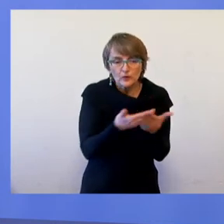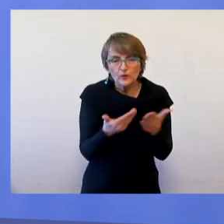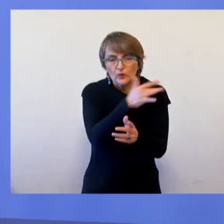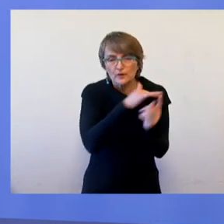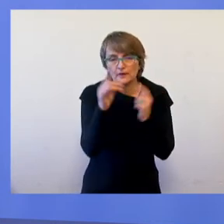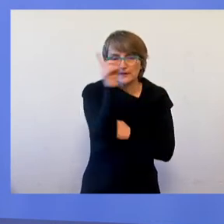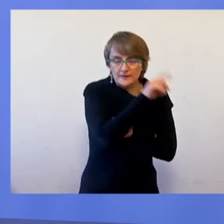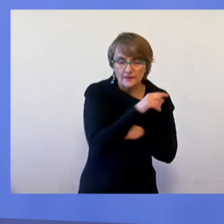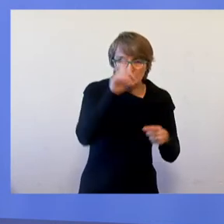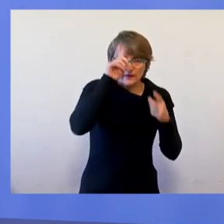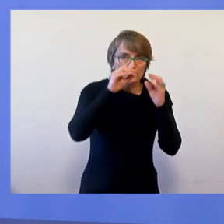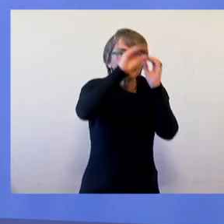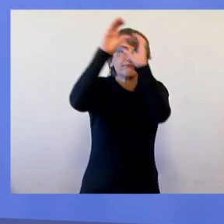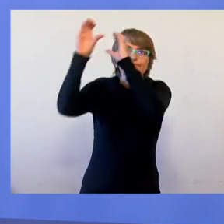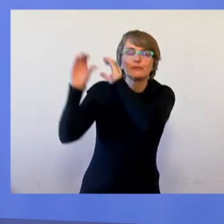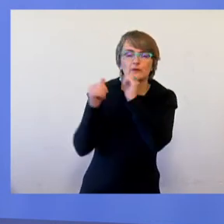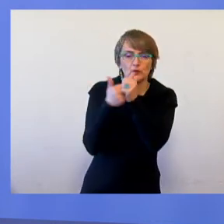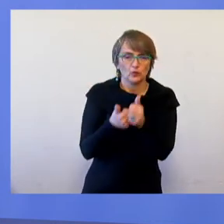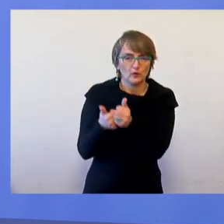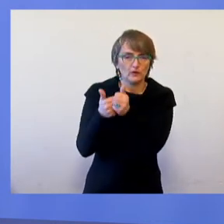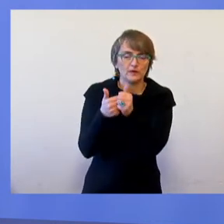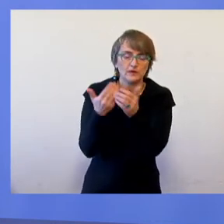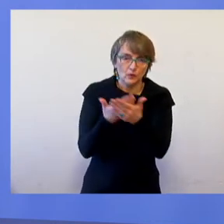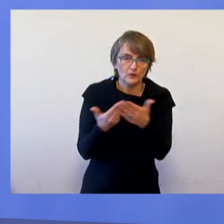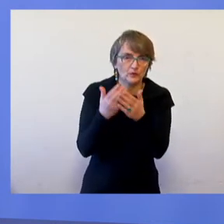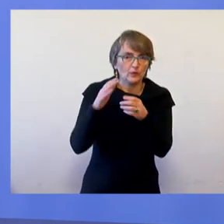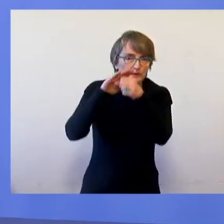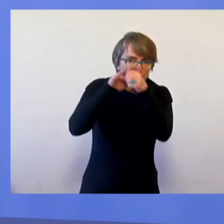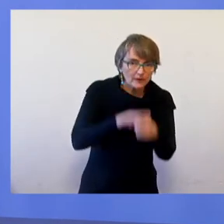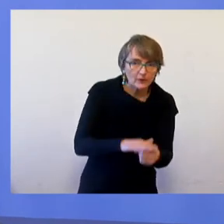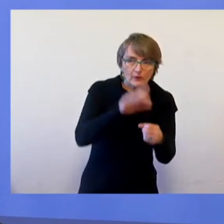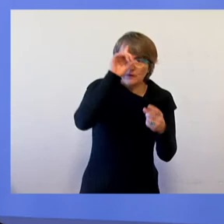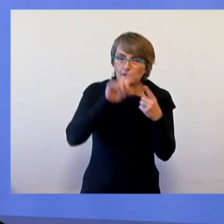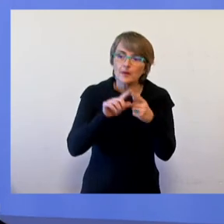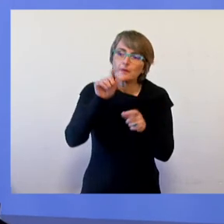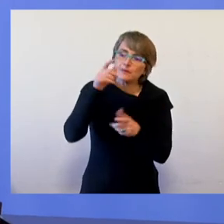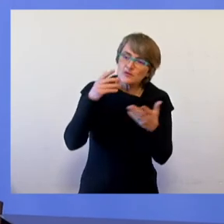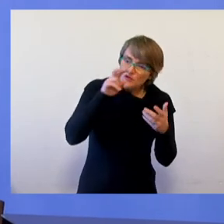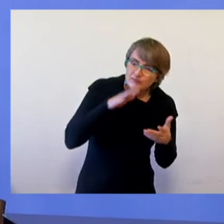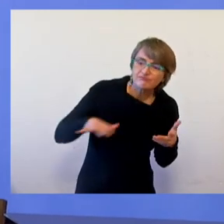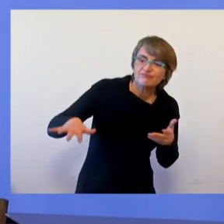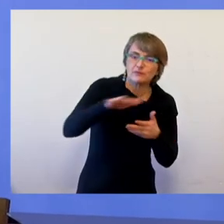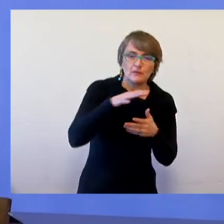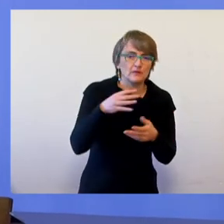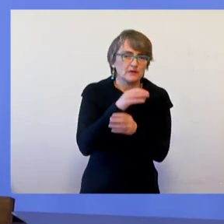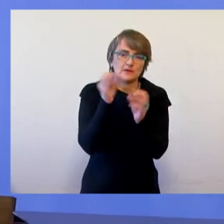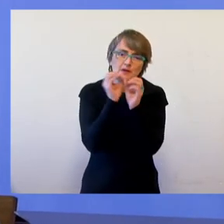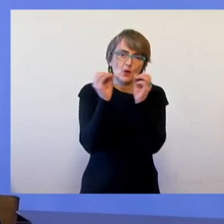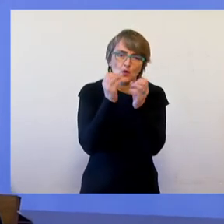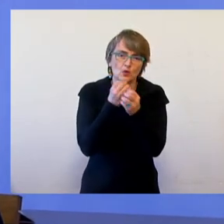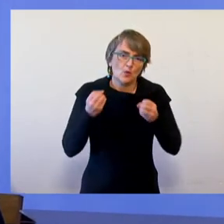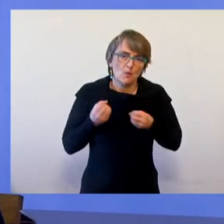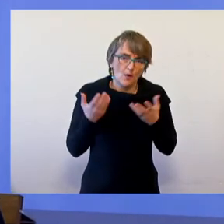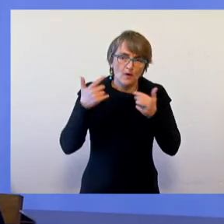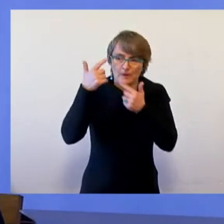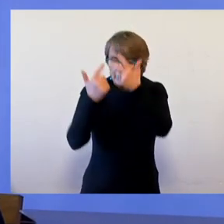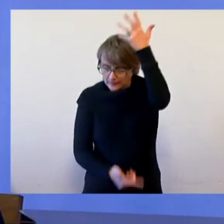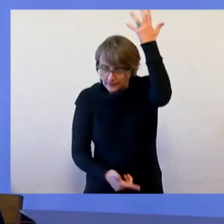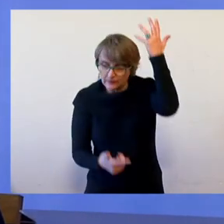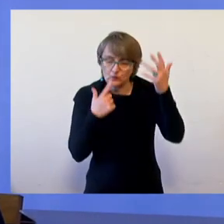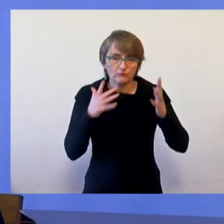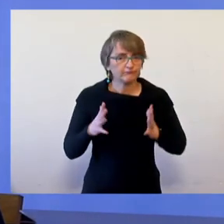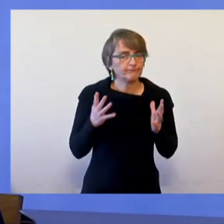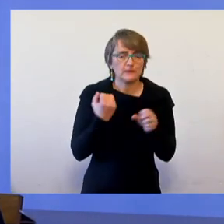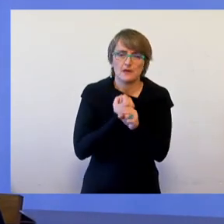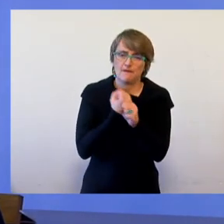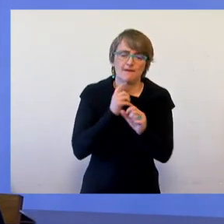discriminations, démarche territoire zéro chômeur, élaboration d'une trame noire. Nous sommes mobilisés, nous travaillons. Pour la suite